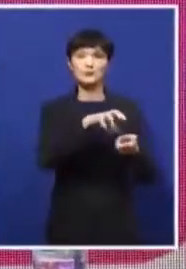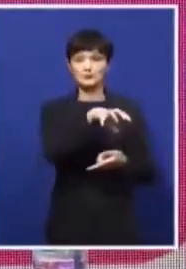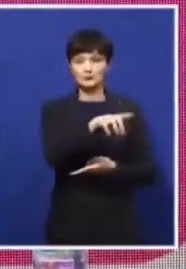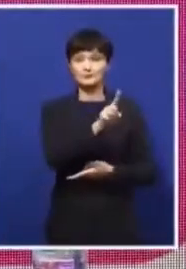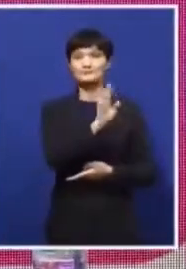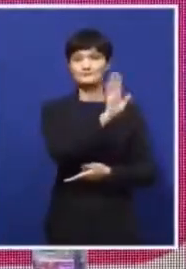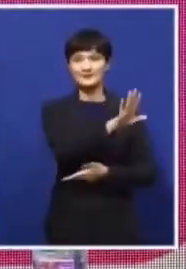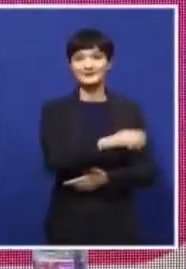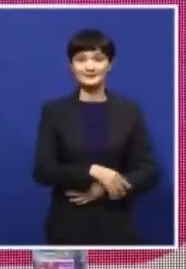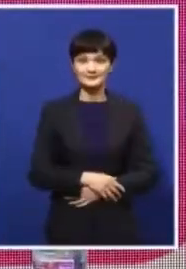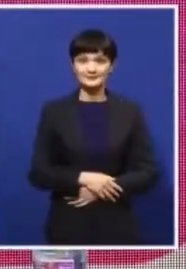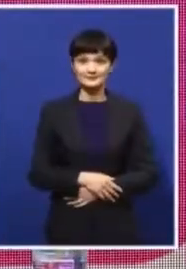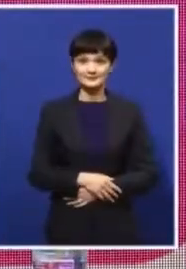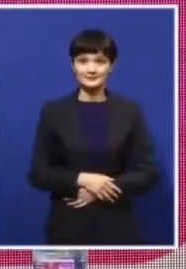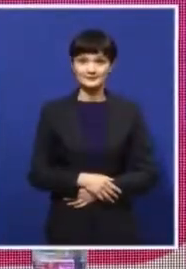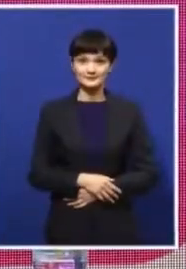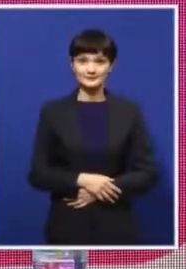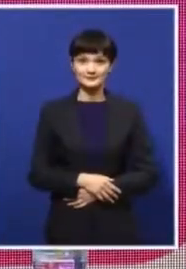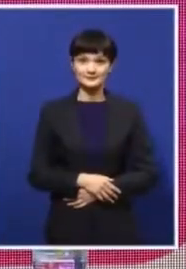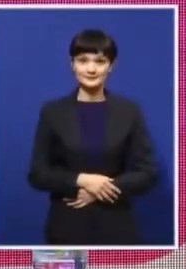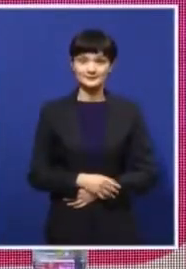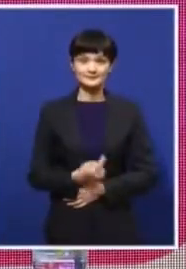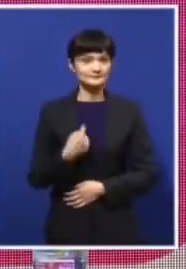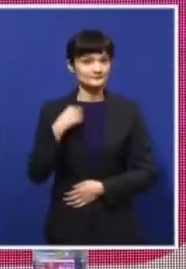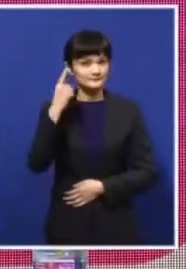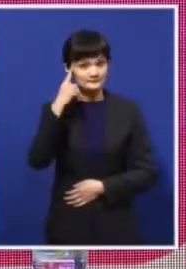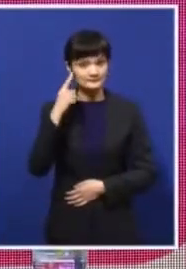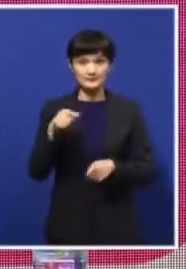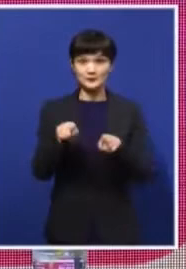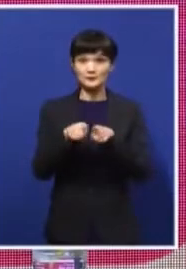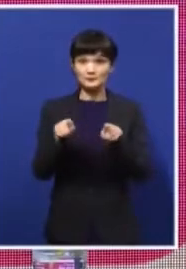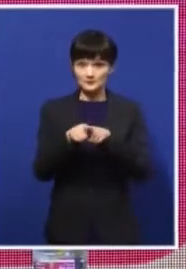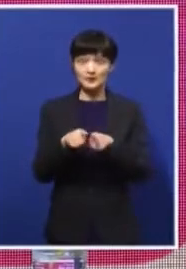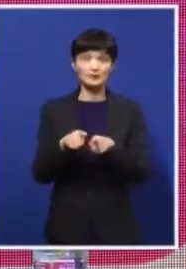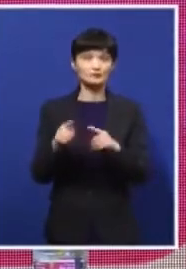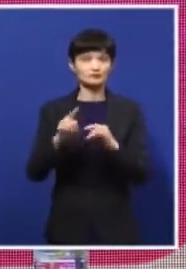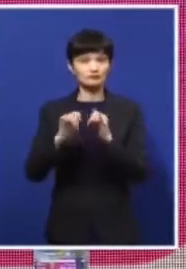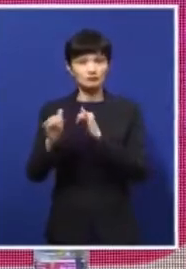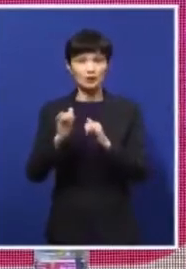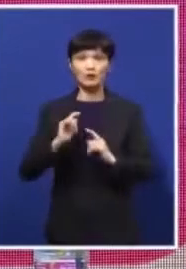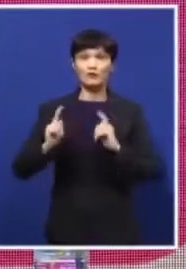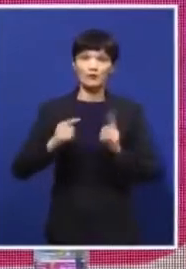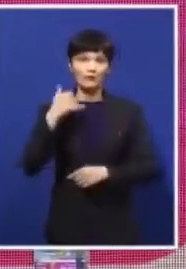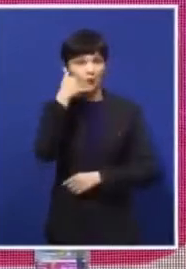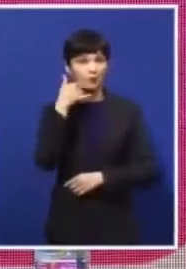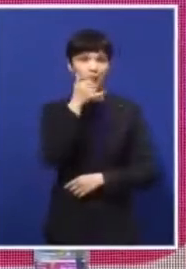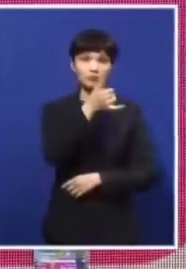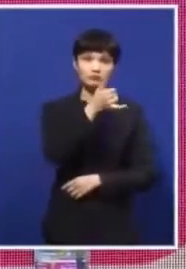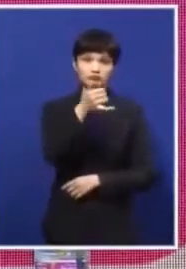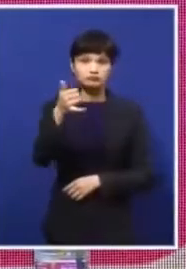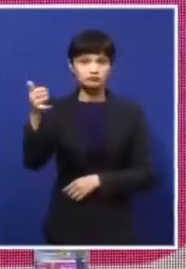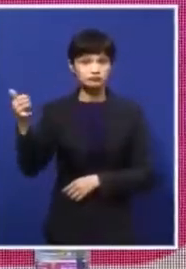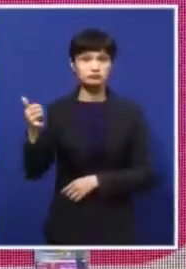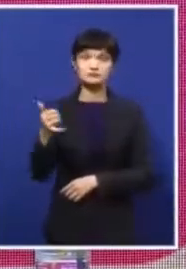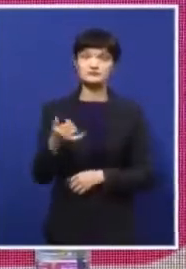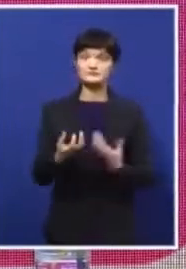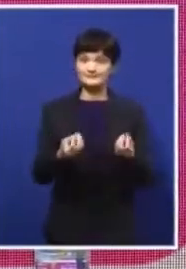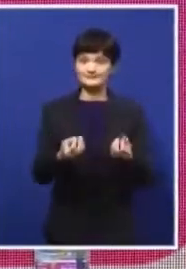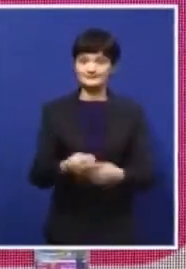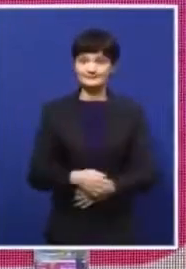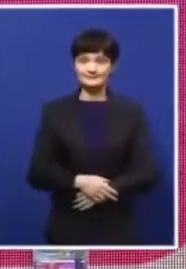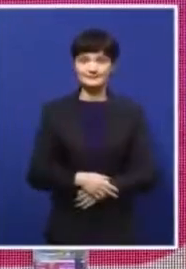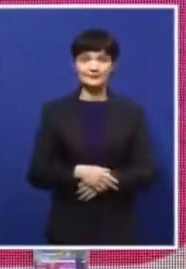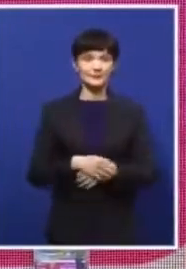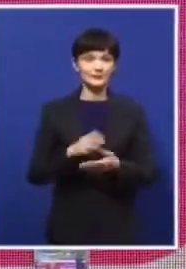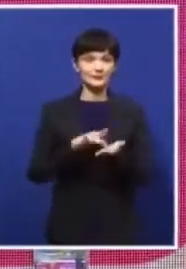把它变成一个就是一般性的都可以打电话就约到任何包含药妆店或者超商超市的这样一个